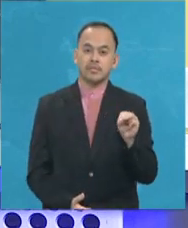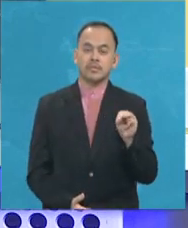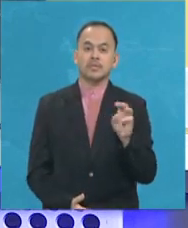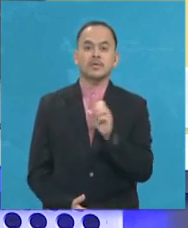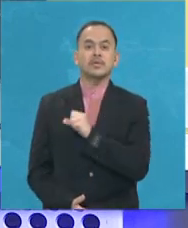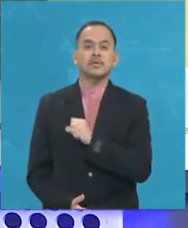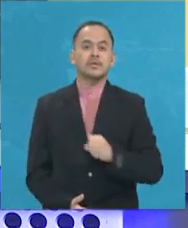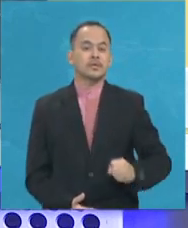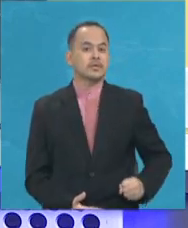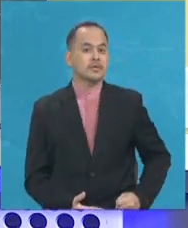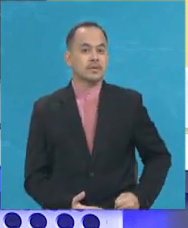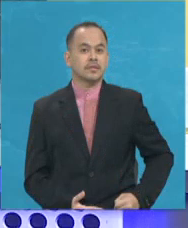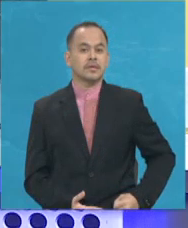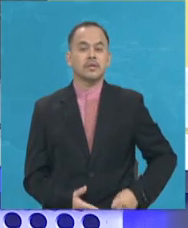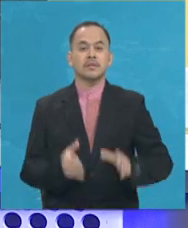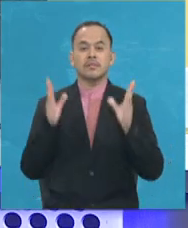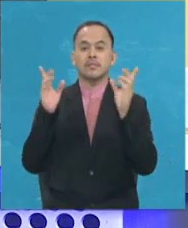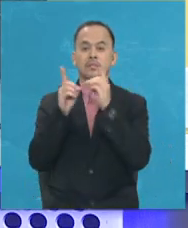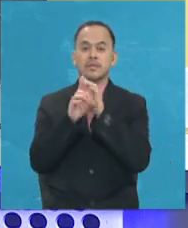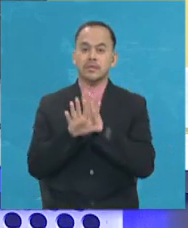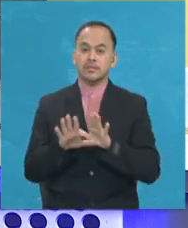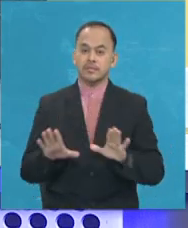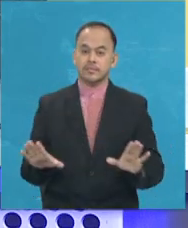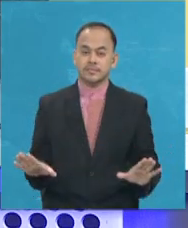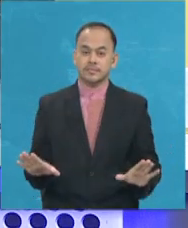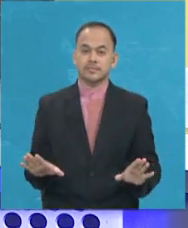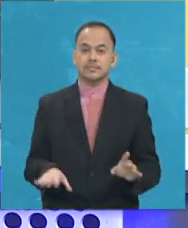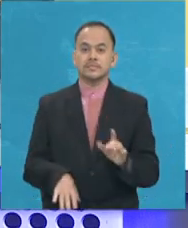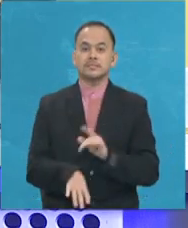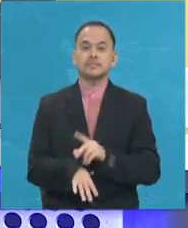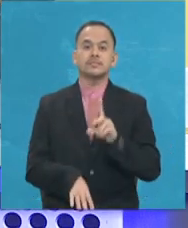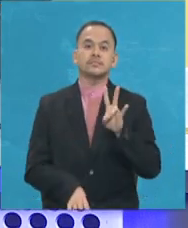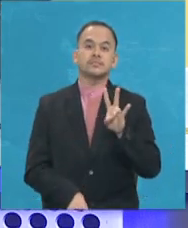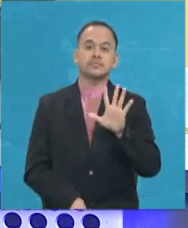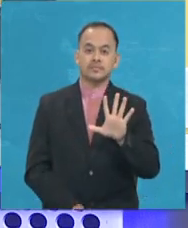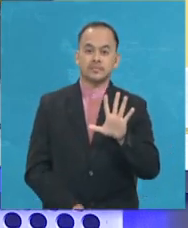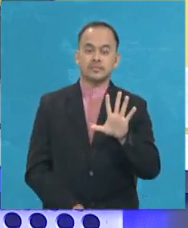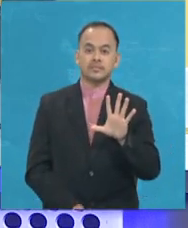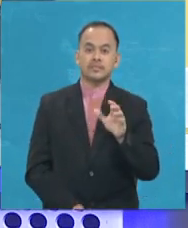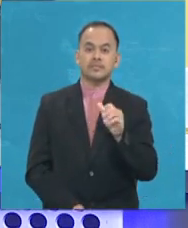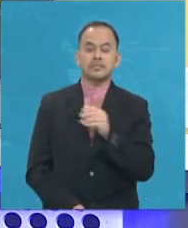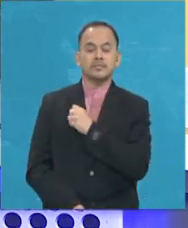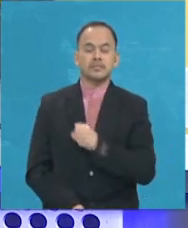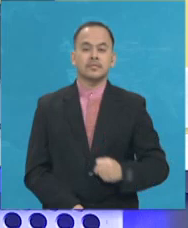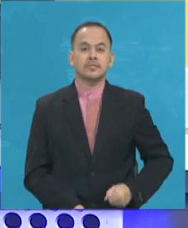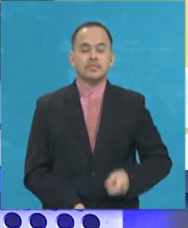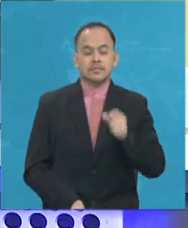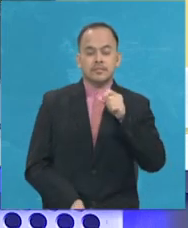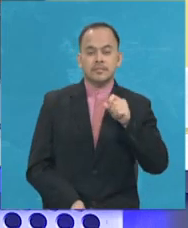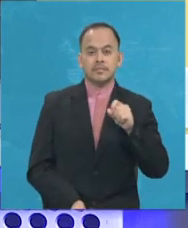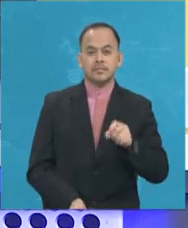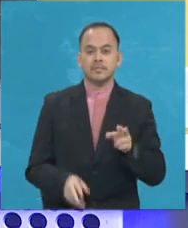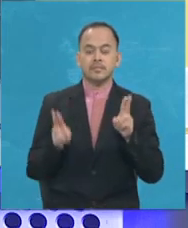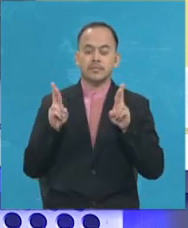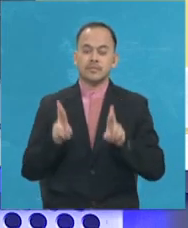Mulia Paduka Sri Baginda Sultan dan yang di-pertuan negara Brunei Darussalam ke-75 Baginda juga Khan bagi warga